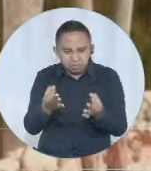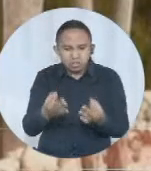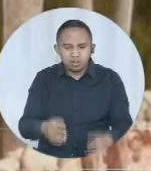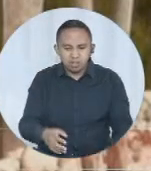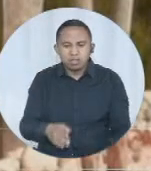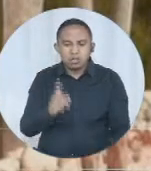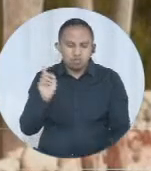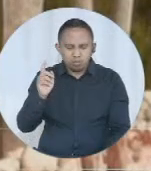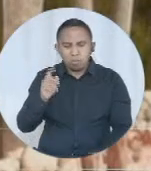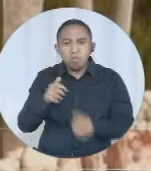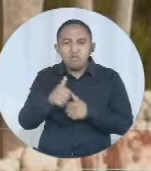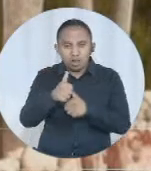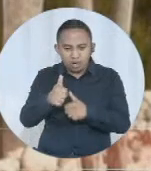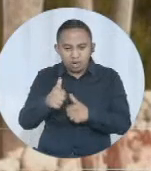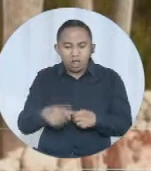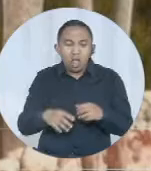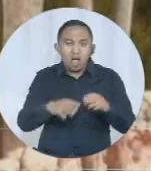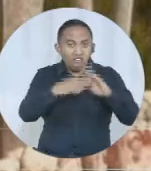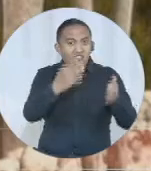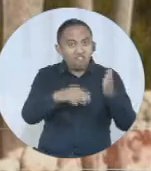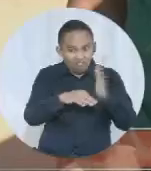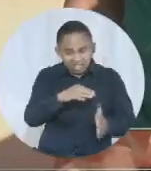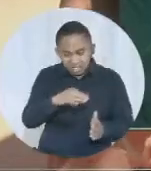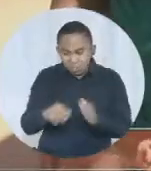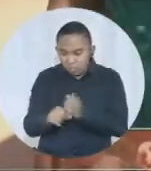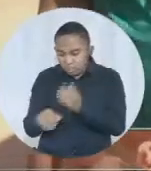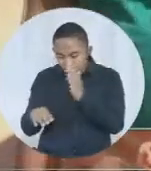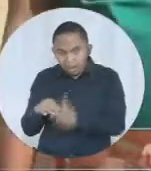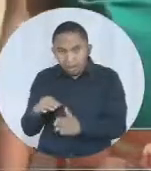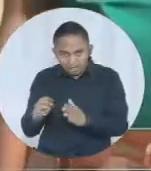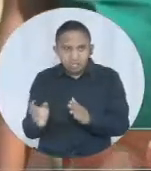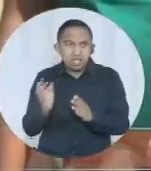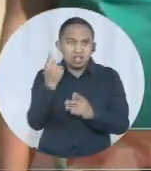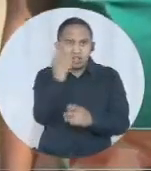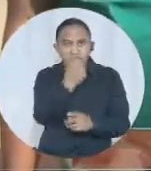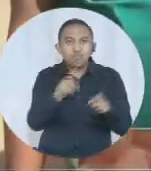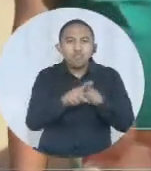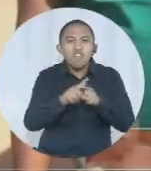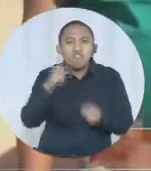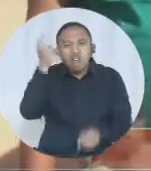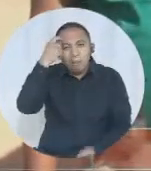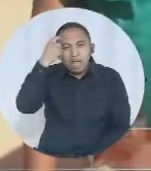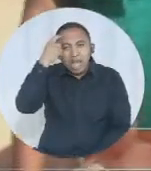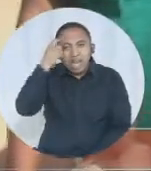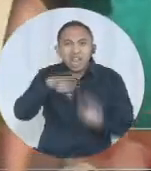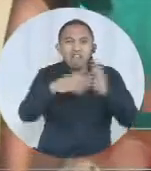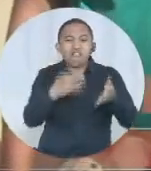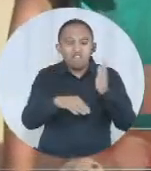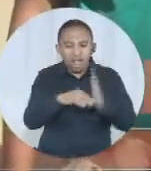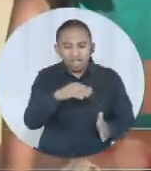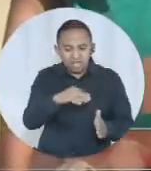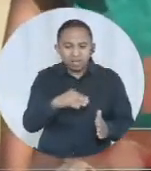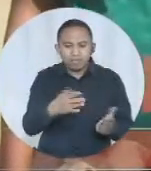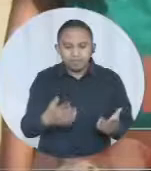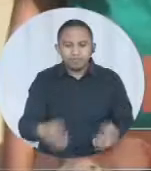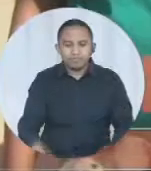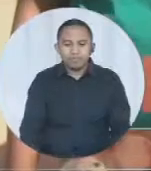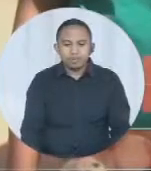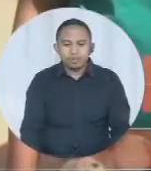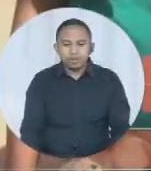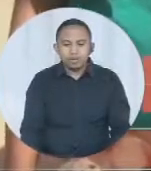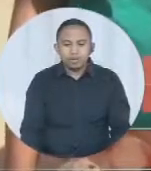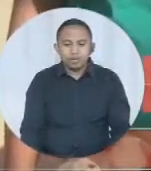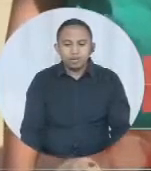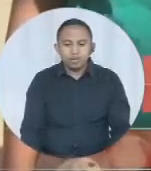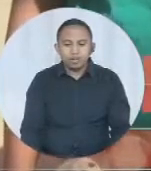fasany ary izay maty aloha no ametraka an'izay. Dia ino ty hataotsika hoe ireo lafatsika maty, dia ino ty fahafantaranaty